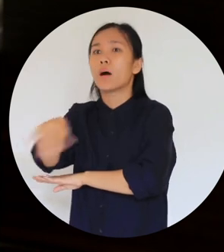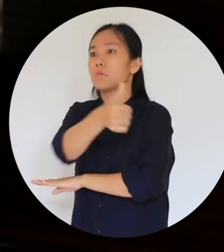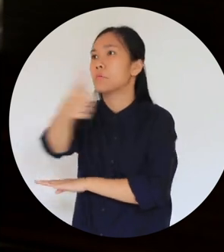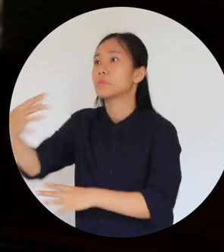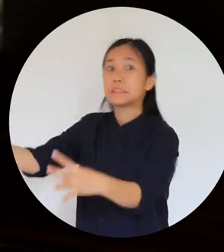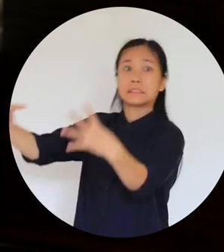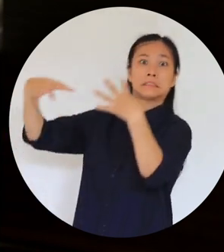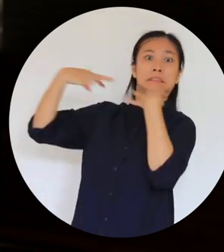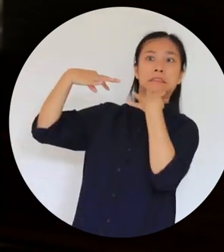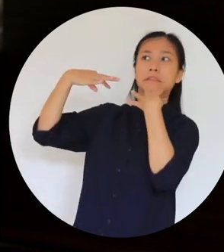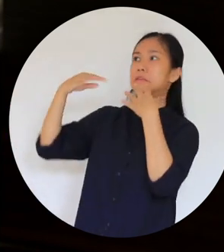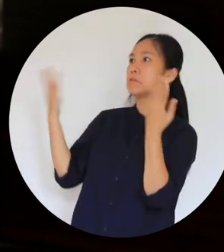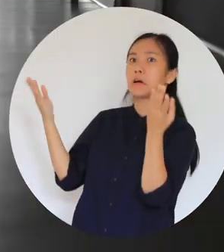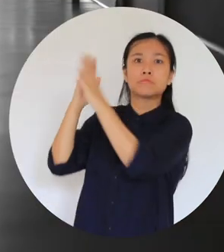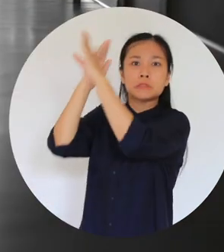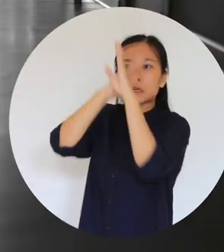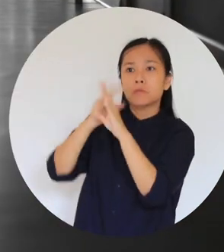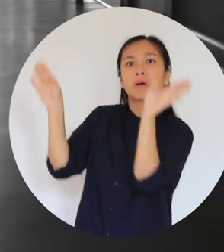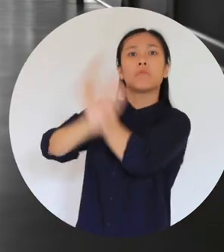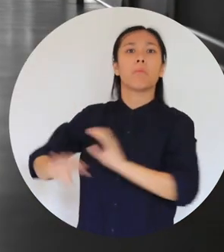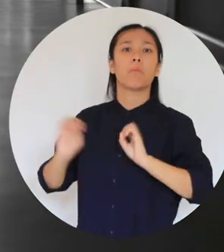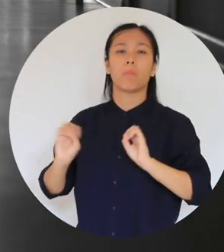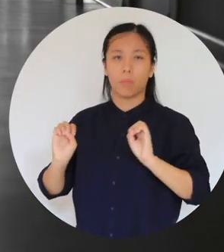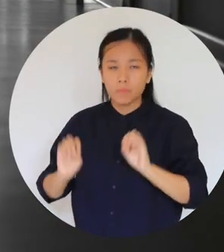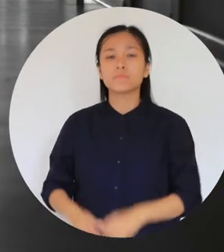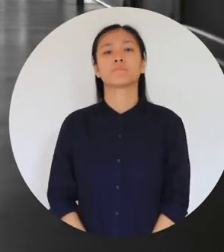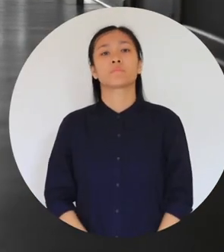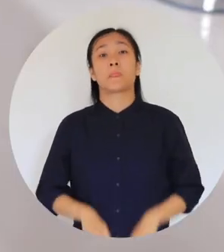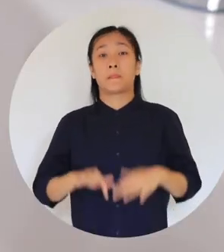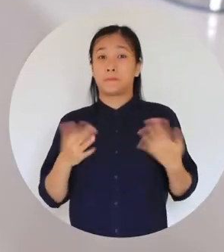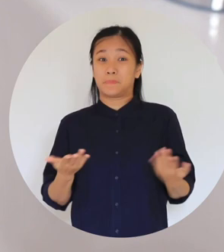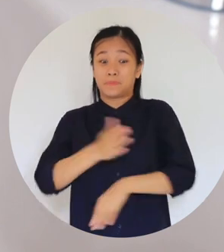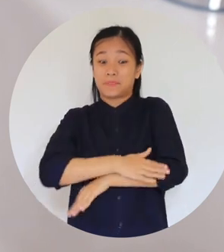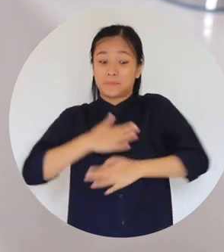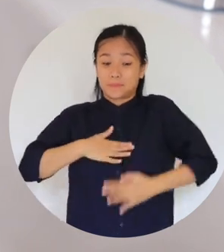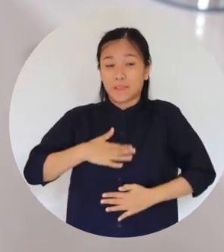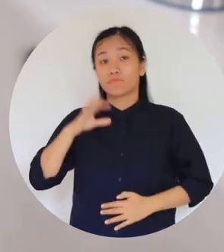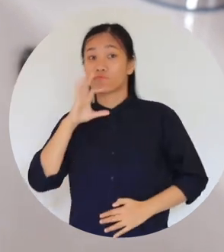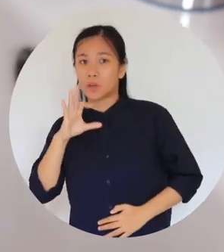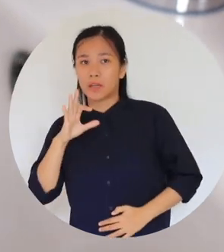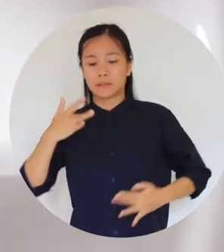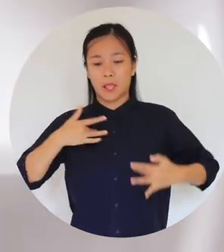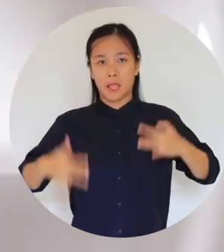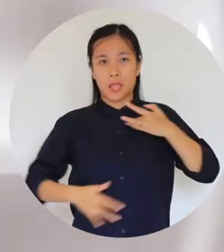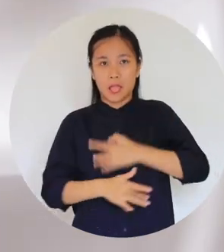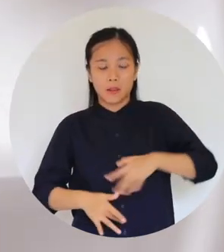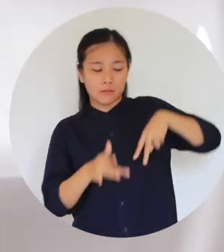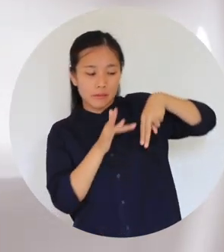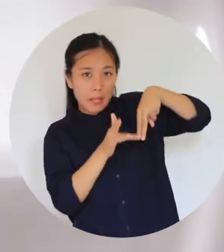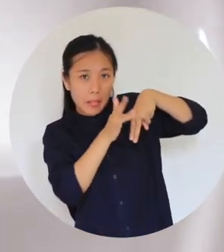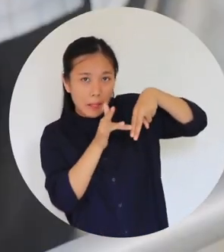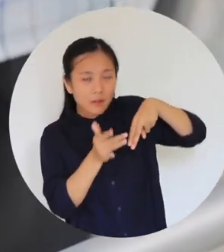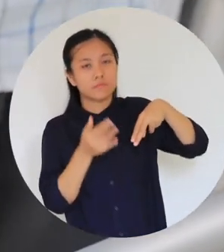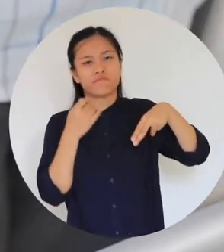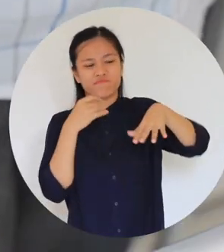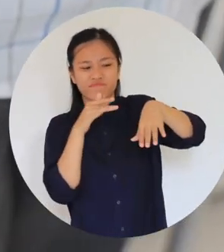riêng tư, không được che chắn, hoặc trong lúc hỗ trợ người khuyết tật vệ sinh sinh hoạt cá nhân, người chăm sóc, bất kể cùng hay khác giới